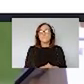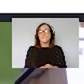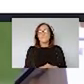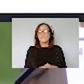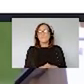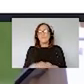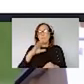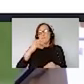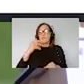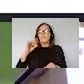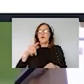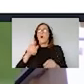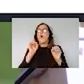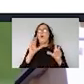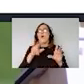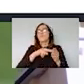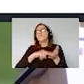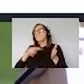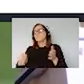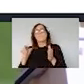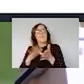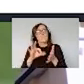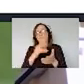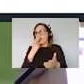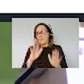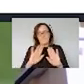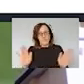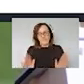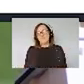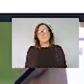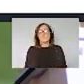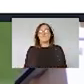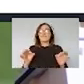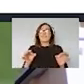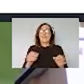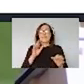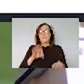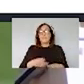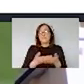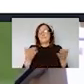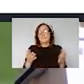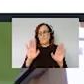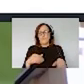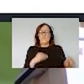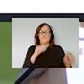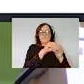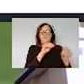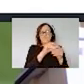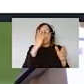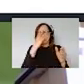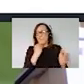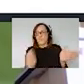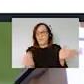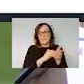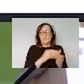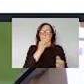Na Menti. Okej, bo ja wyszłam z Menti, mogą Państwo nie widzieć. I teraz tak, drodzy Państwo, to mogę dołączyć oczywiście zdjęcia, mogę zmienić